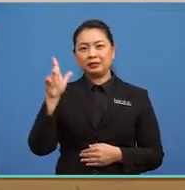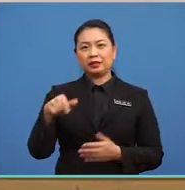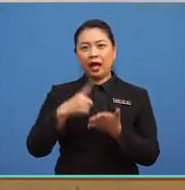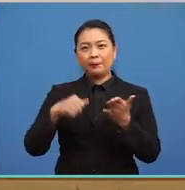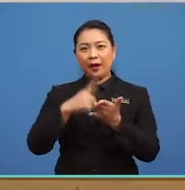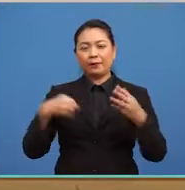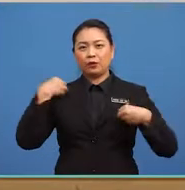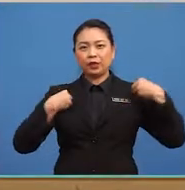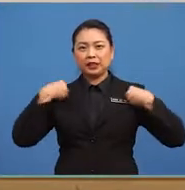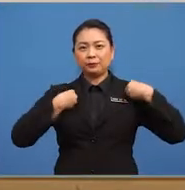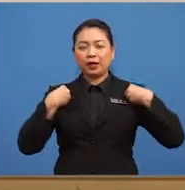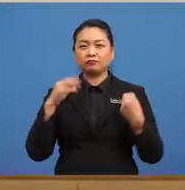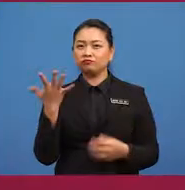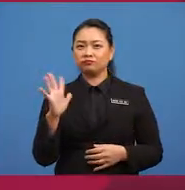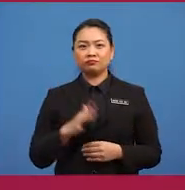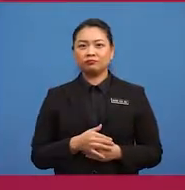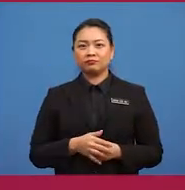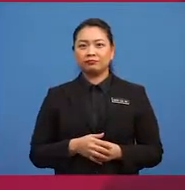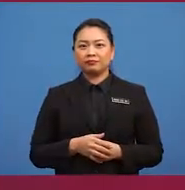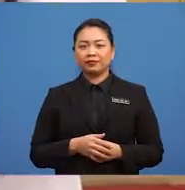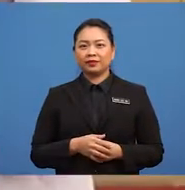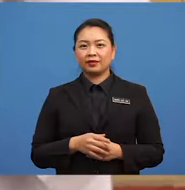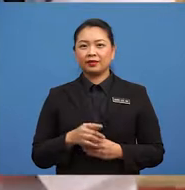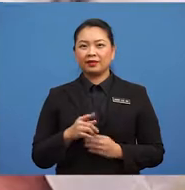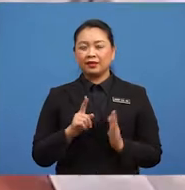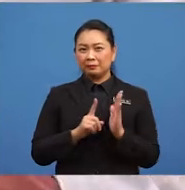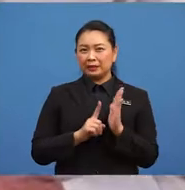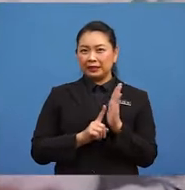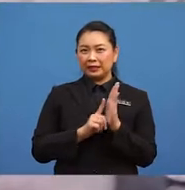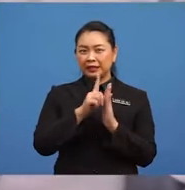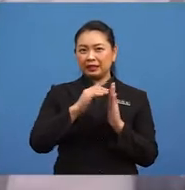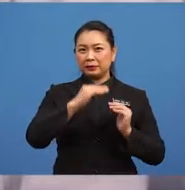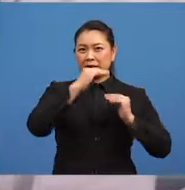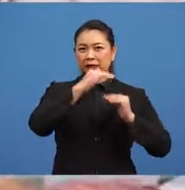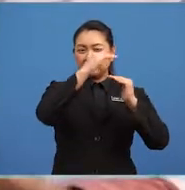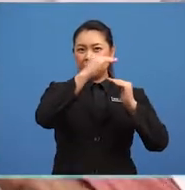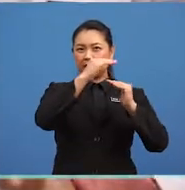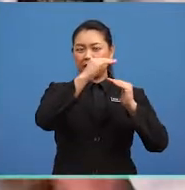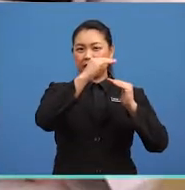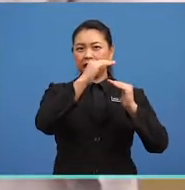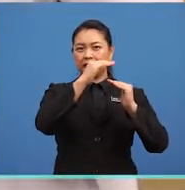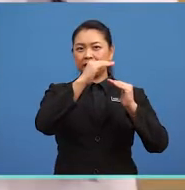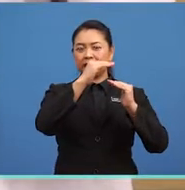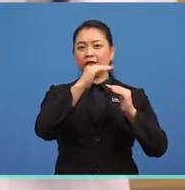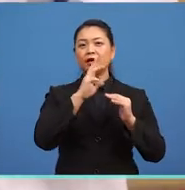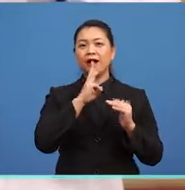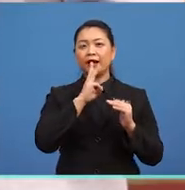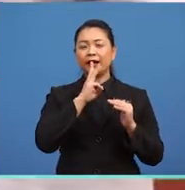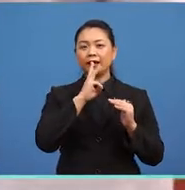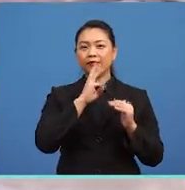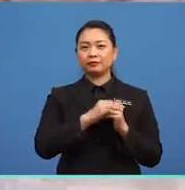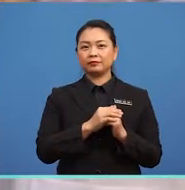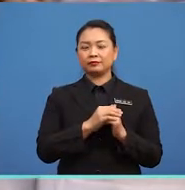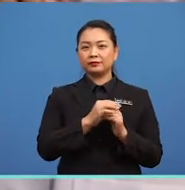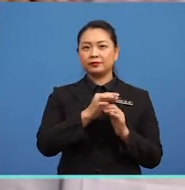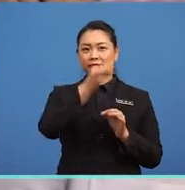dioksida semasa menjalankan respirasi aerob. Di dalam eksperimen ini, pemboleh ubah yang dimanipulasikan